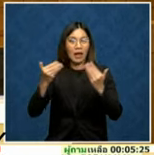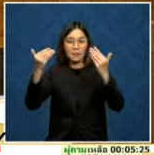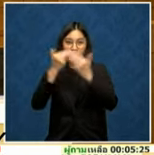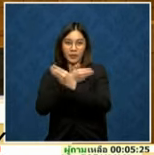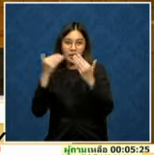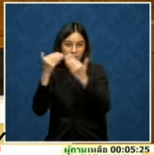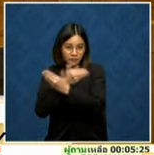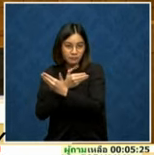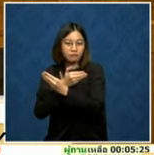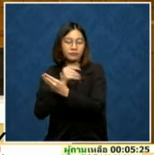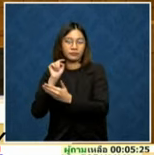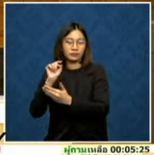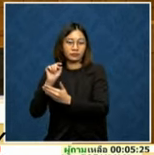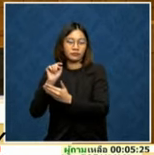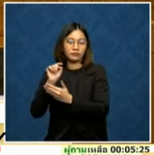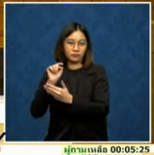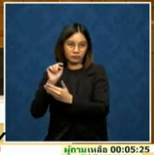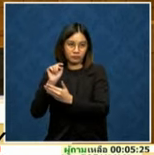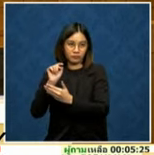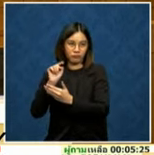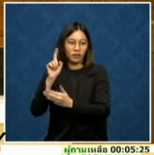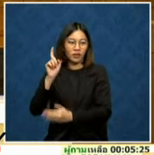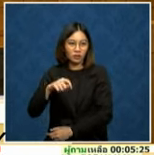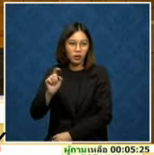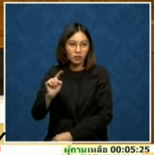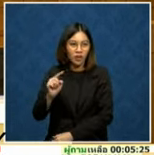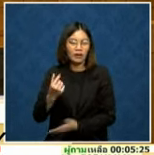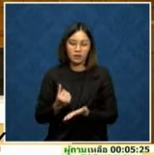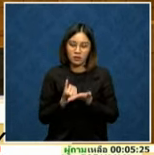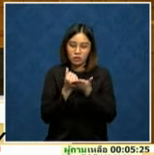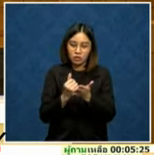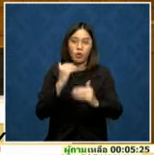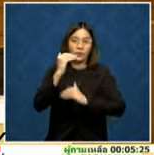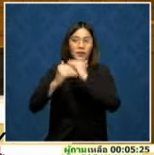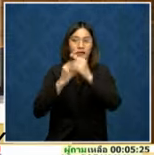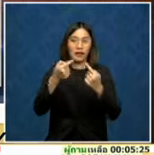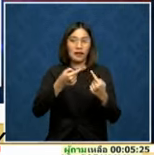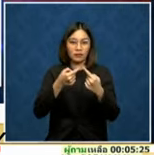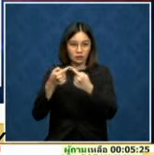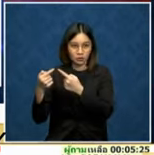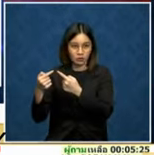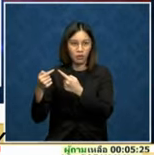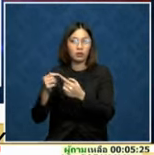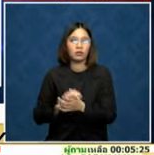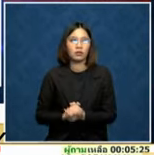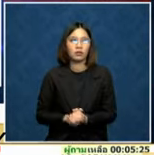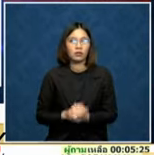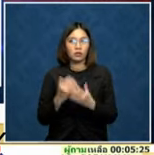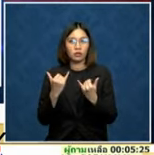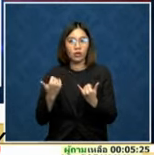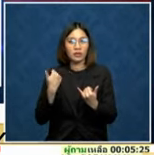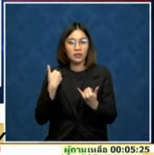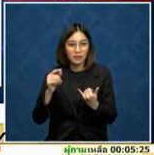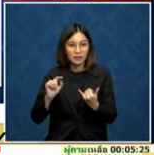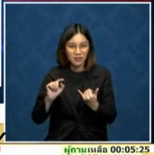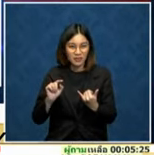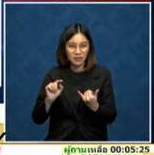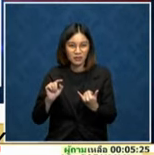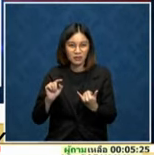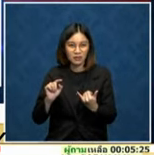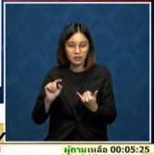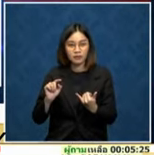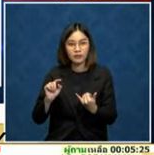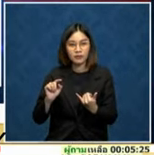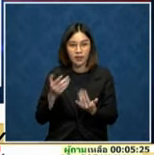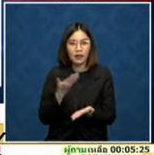่ายอไปก็ยังต้องมีการช่วยการพันาต่ไปนะครั แล้วก็ตอนนี้มตมการดึ